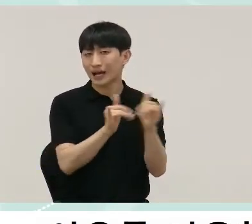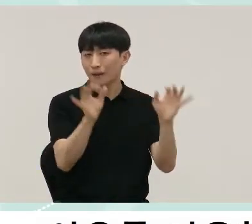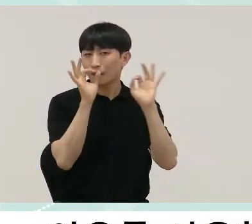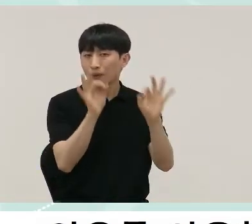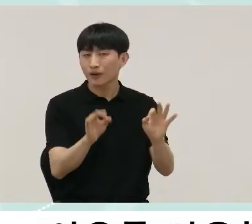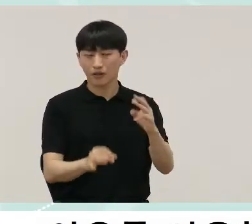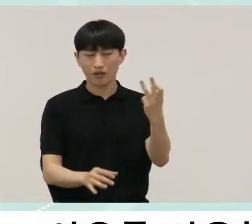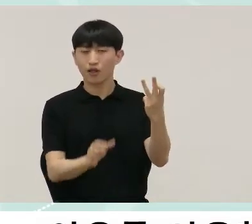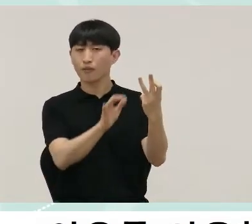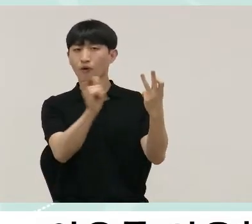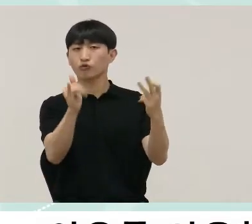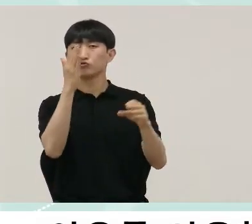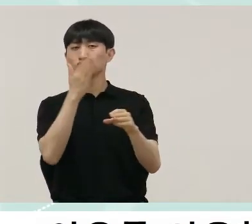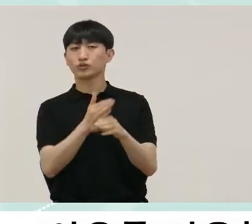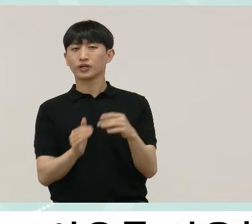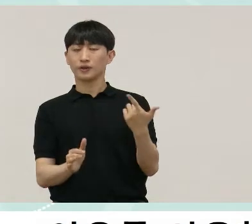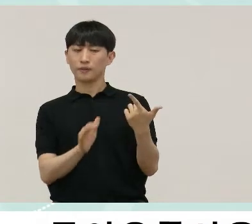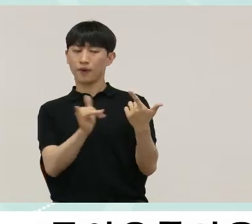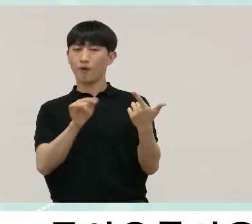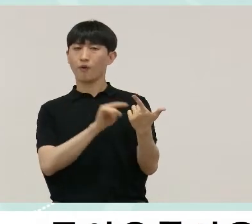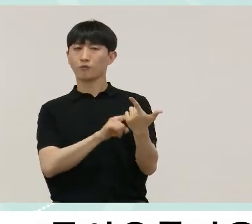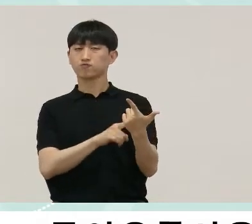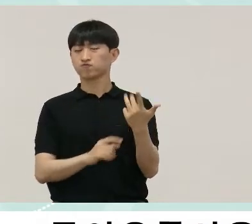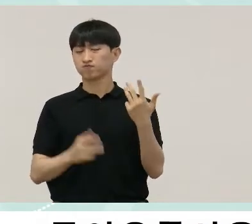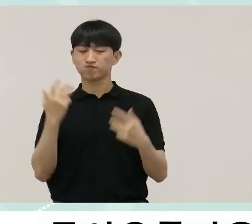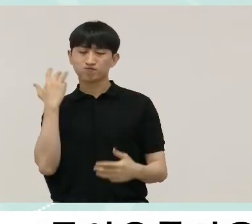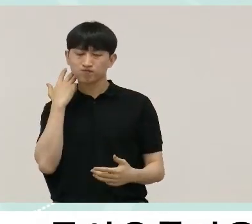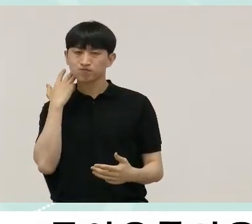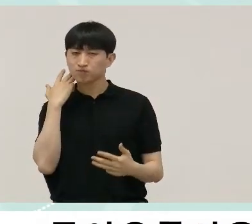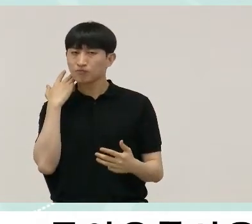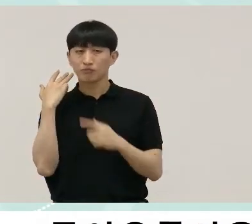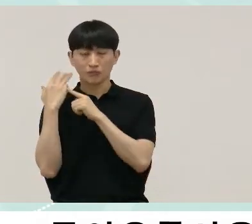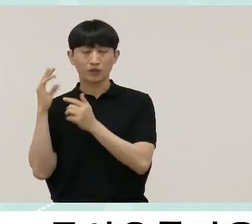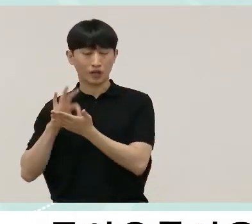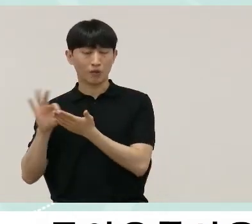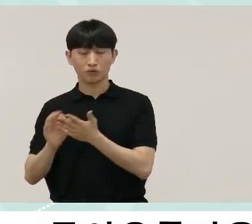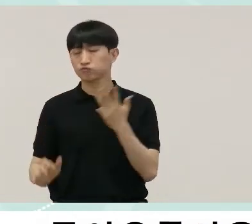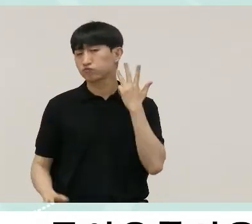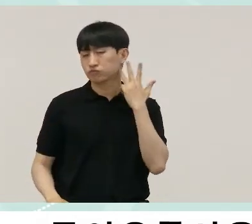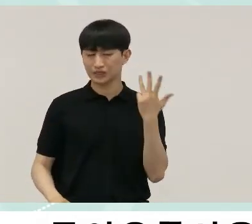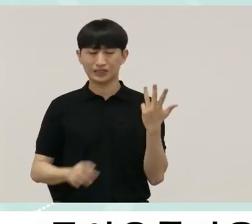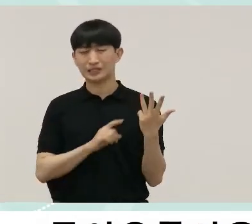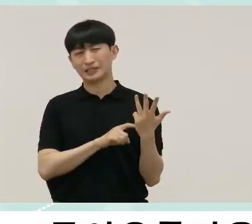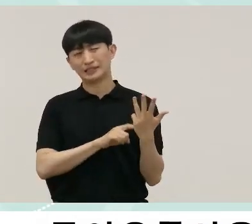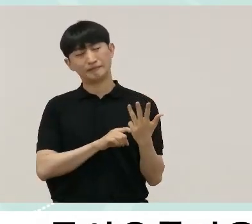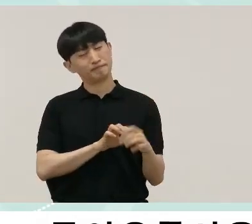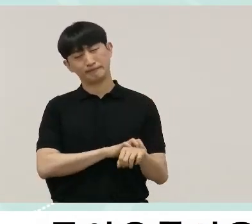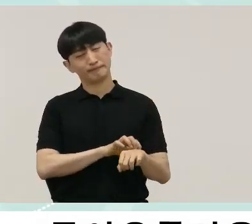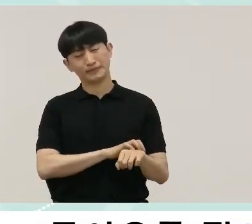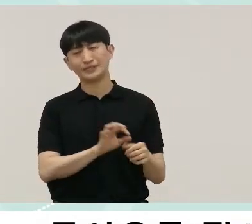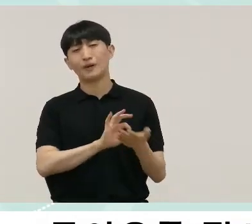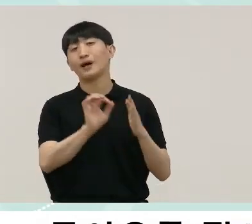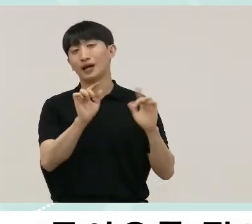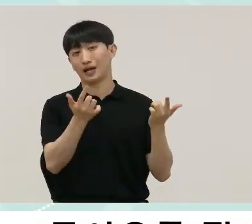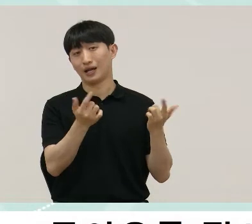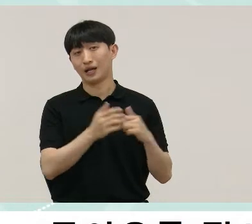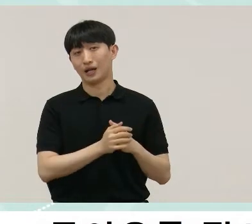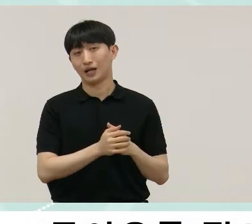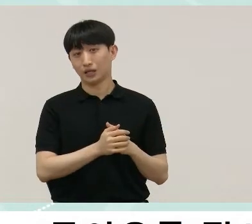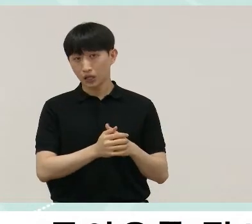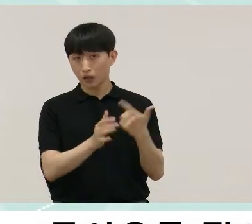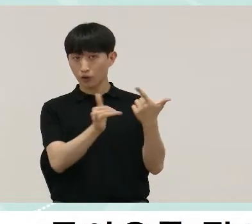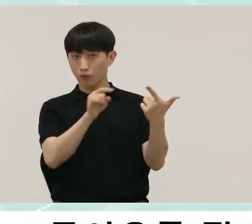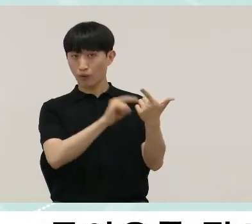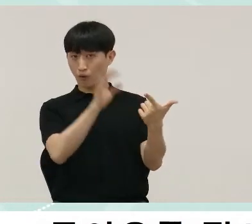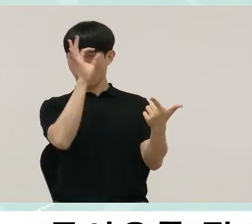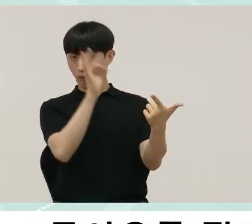6명이 두 번째 인공호흡을 잘 사용하지 않습니다. 그런데 그 6명의 대부분은